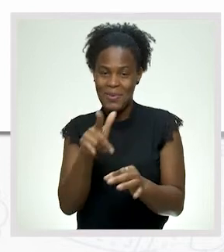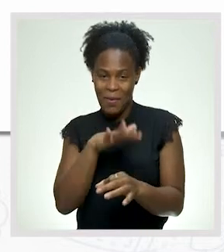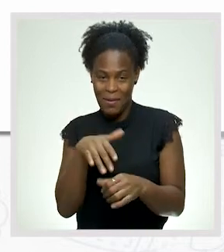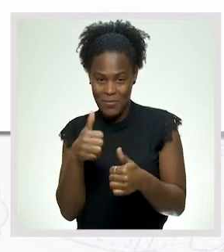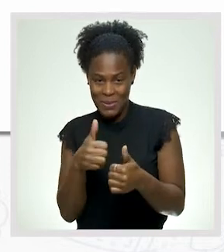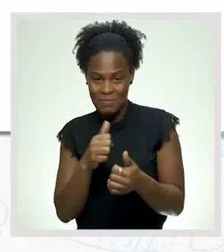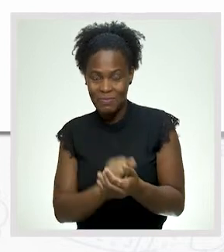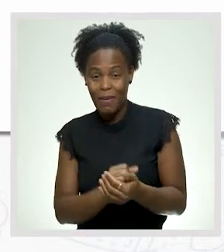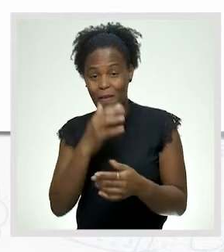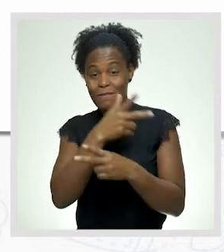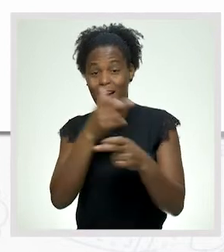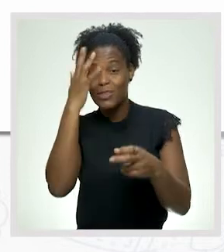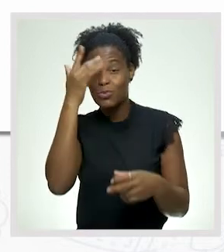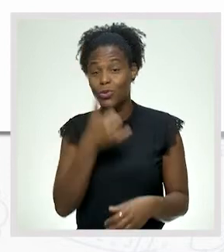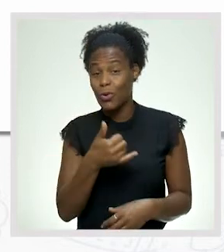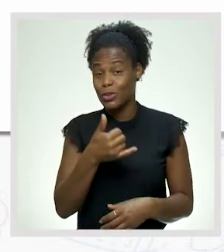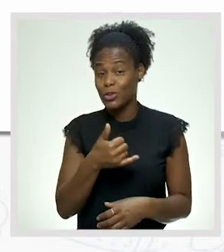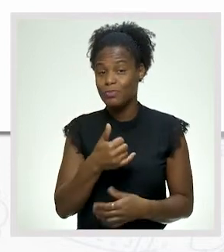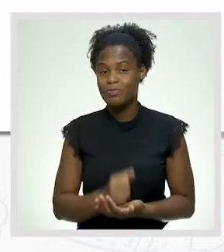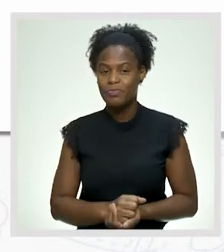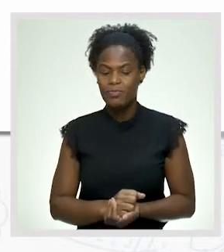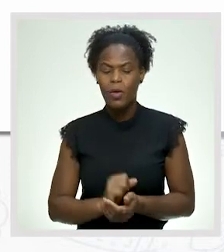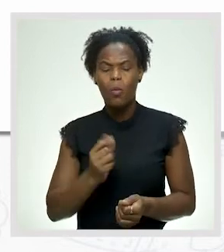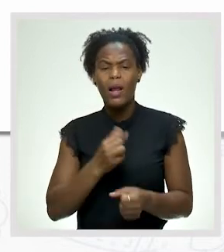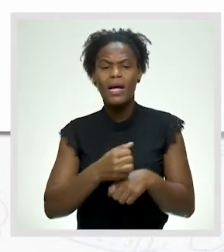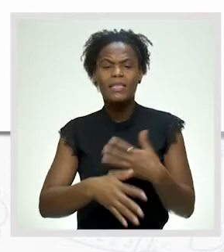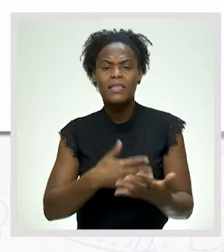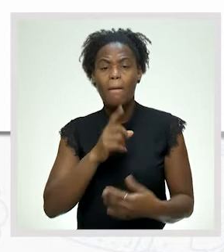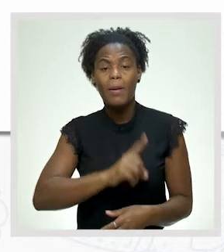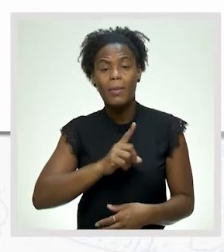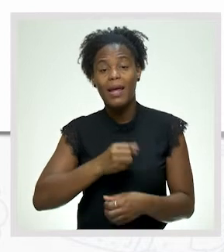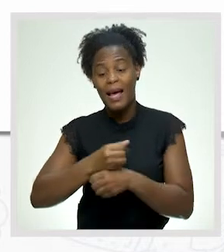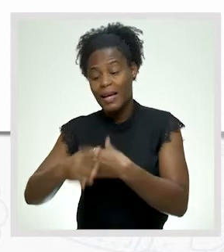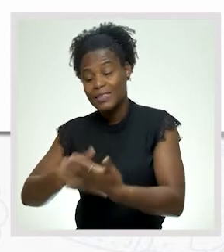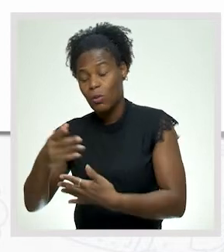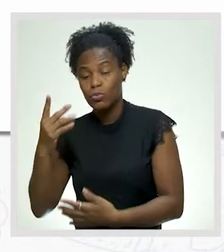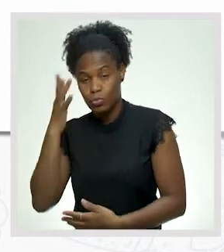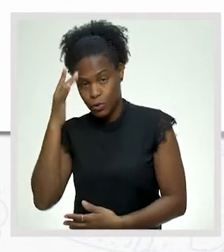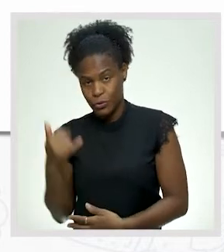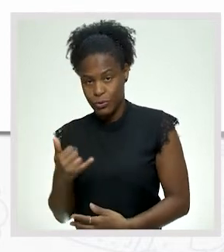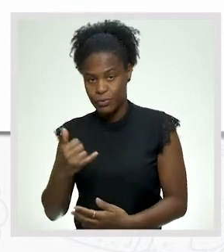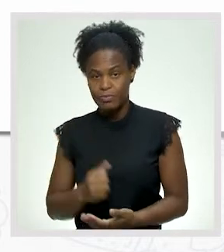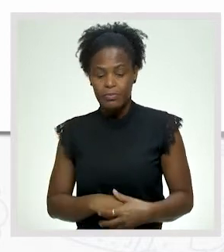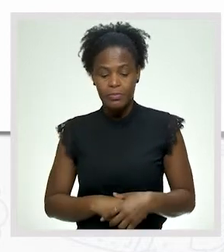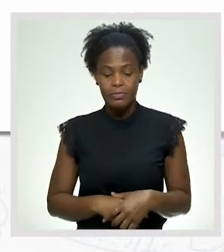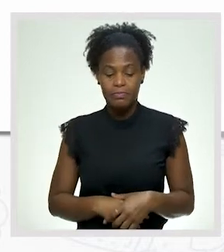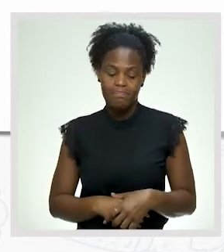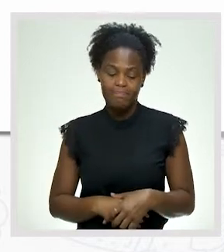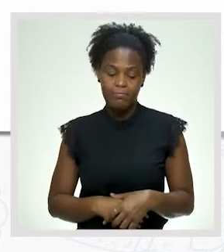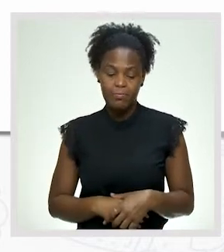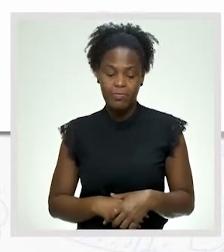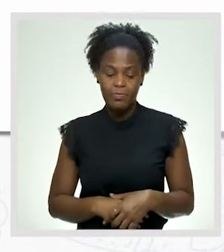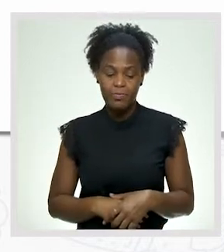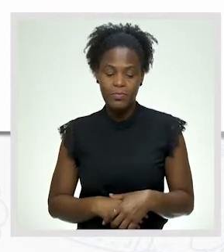continue. Deuxième phrase. Quelle est l'action première et l'action 2? Donc,